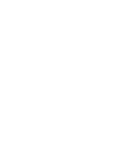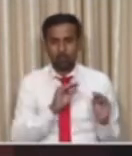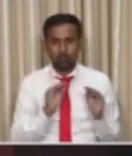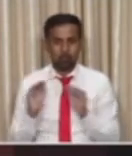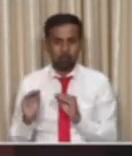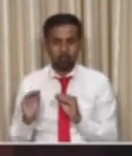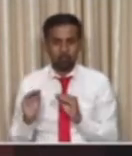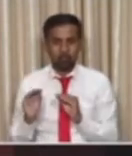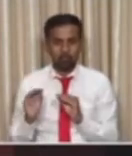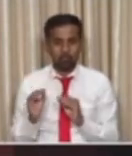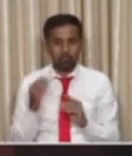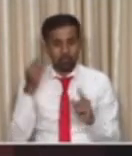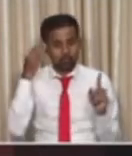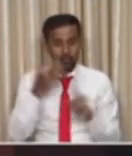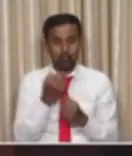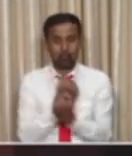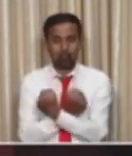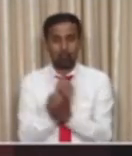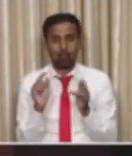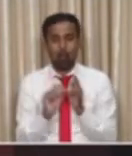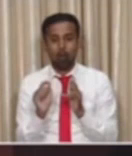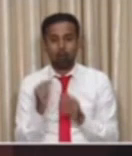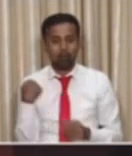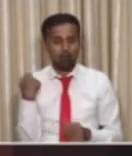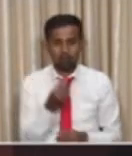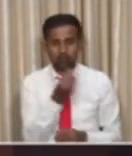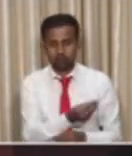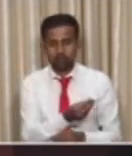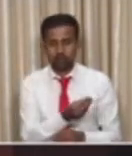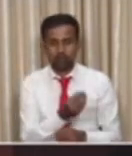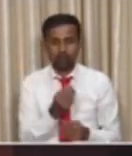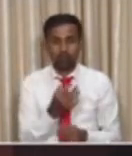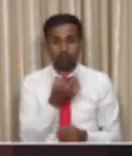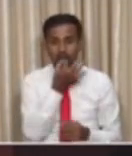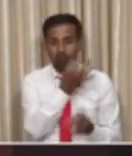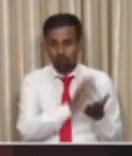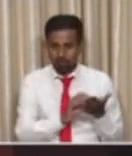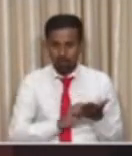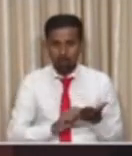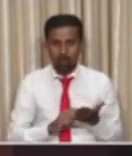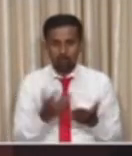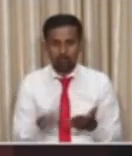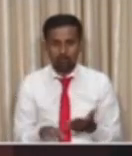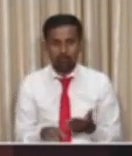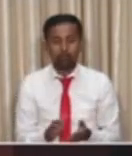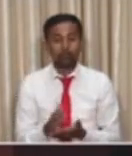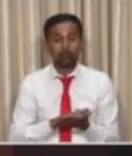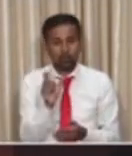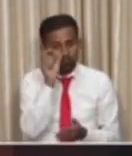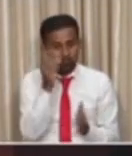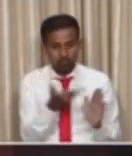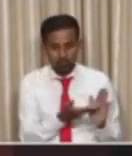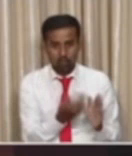පසුව ඒ අදාළ පොලිස් ස්ථානයට ගිහිල්ලා ඒ ලබා දෙන්න තියෙන කට උතර ටික ලබා දෙනවයි කියලා. මම ඔබතුමාගේ අවධානය යොමු කරන්නට